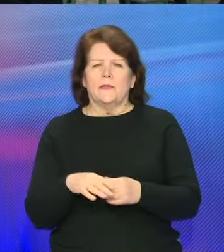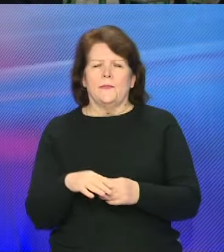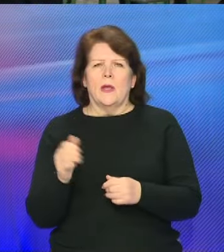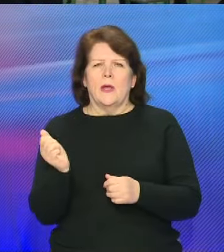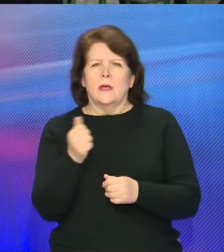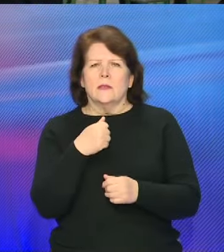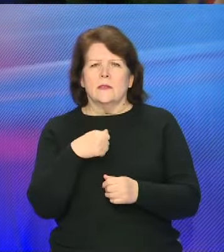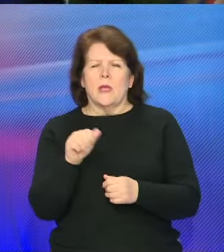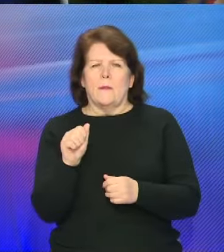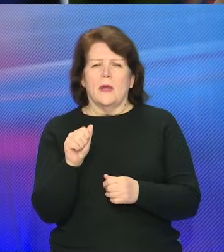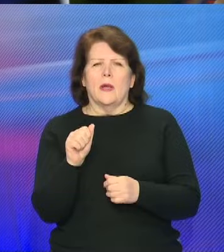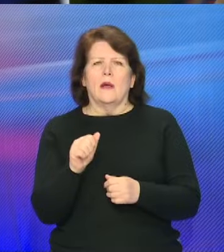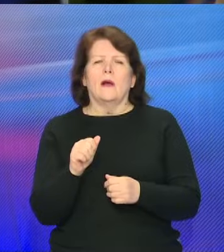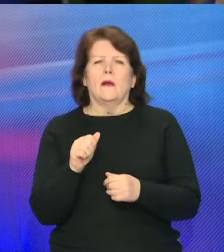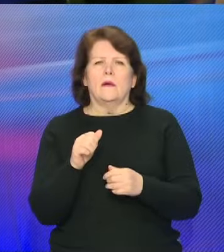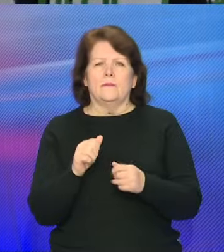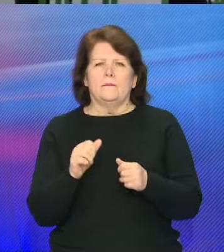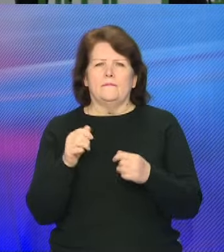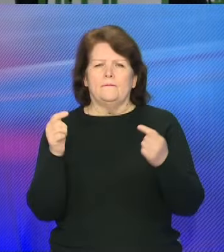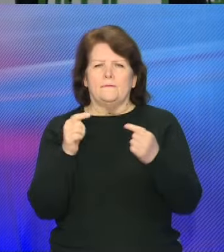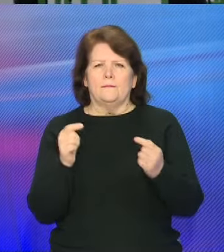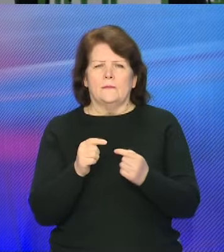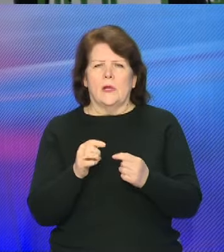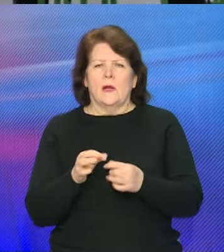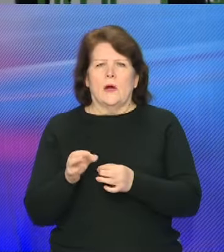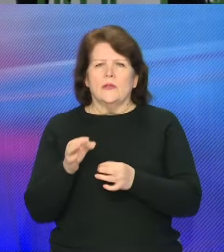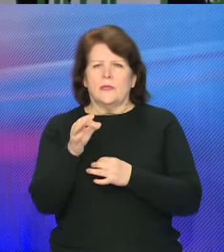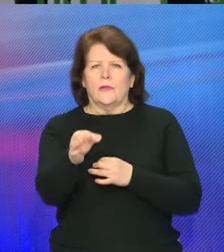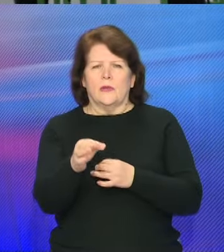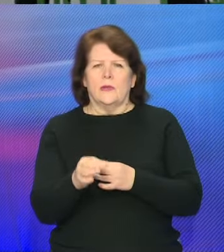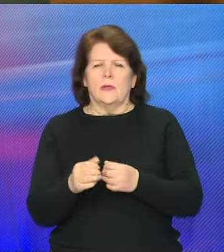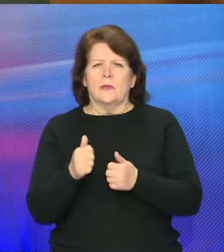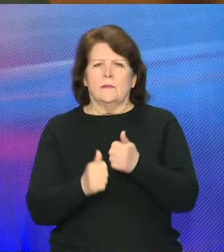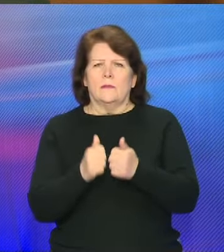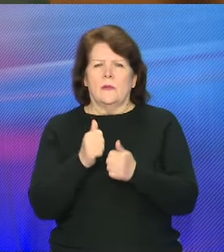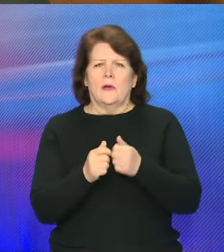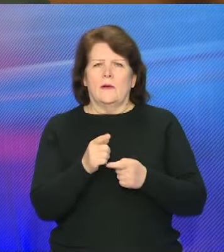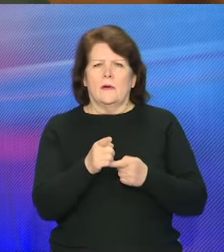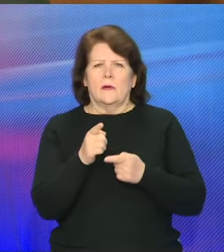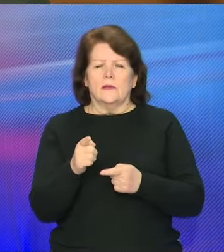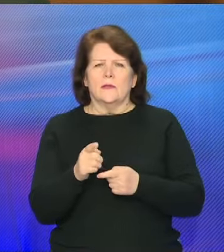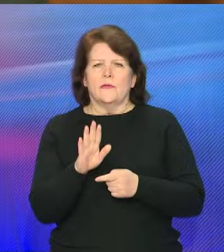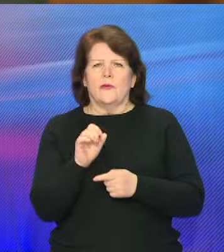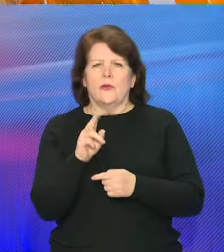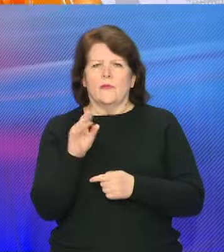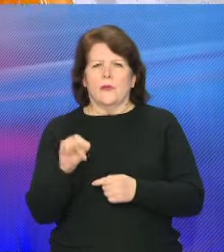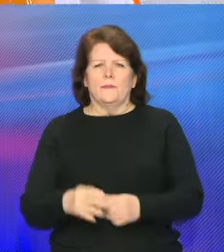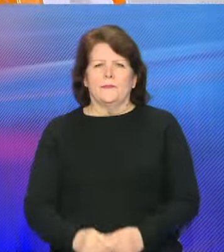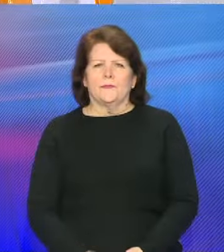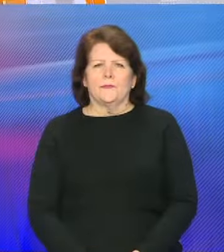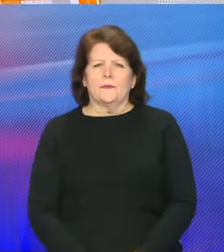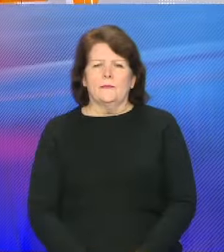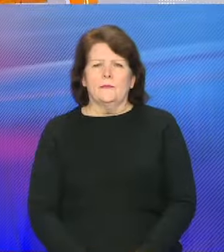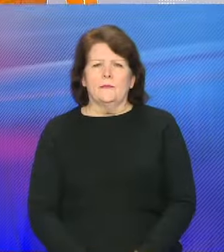Самые трапные стрелки. Представники пресс-службы, ведомства и журналисты споборничали у стрельбе с пневматичной винтовки.